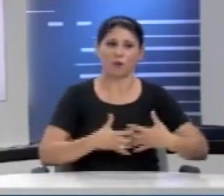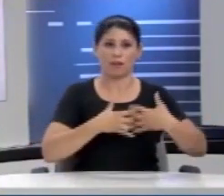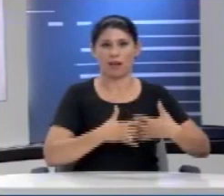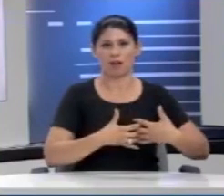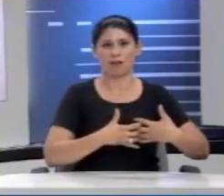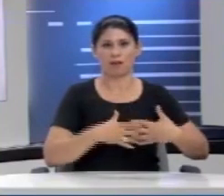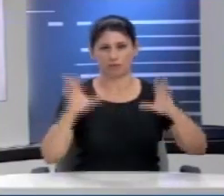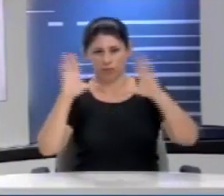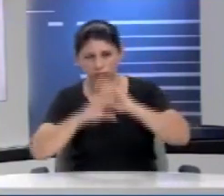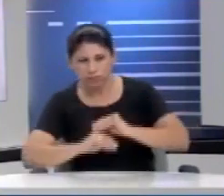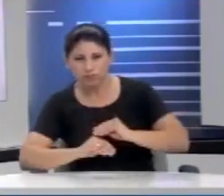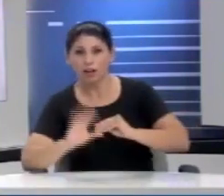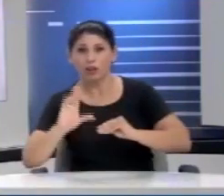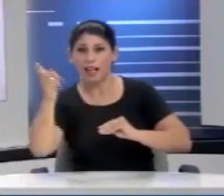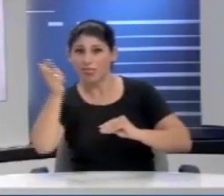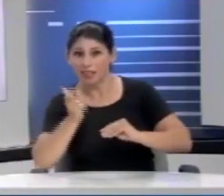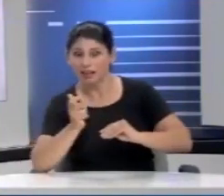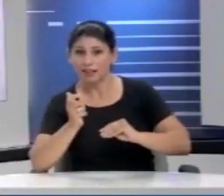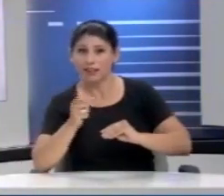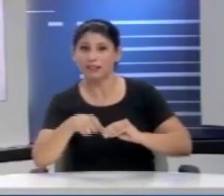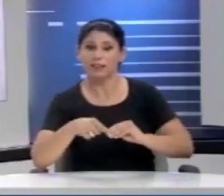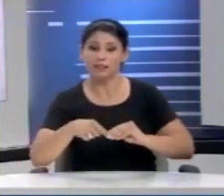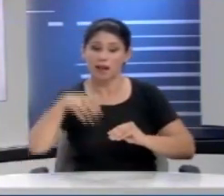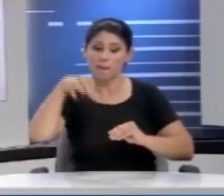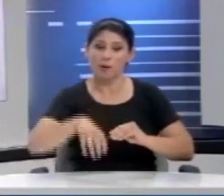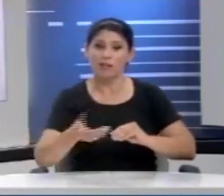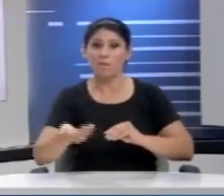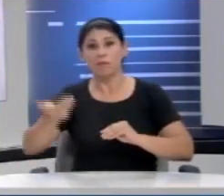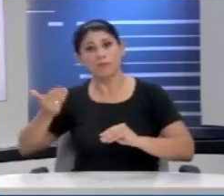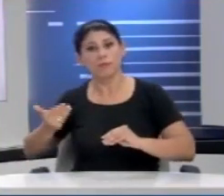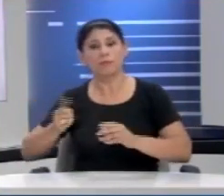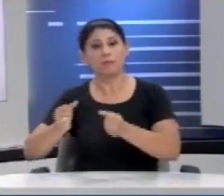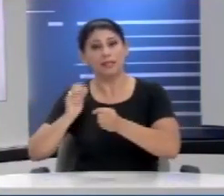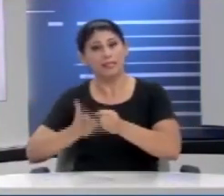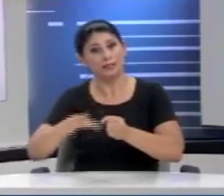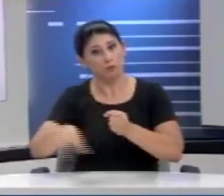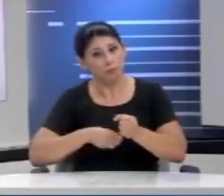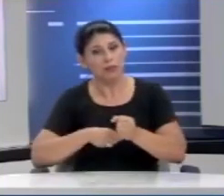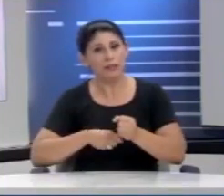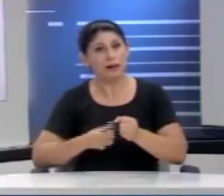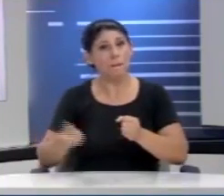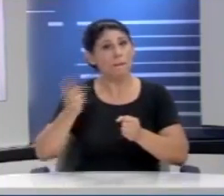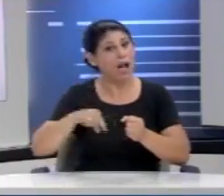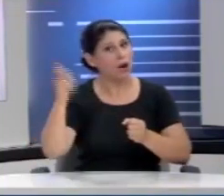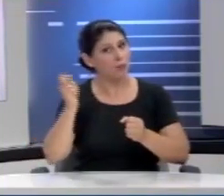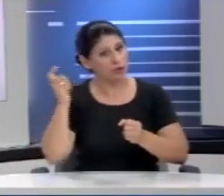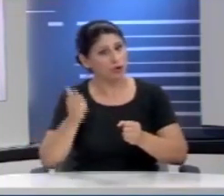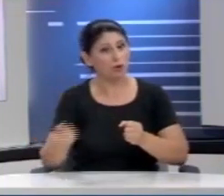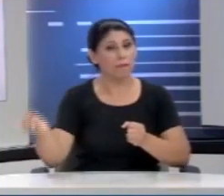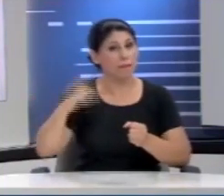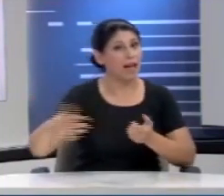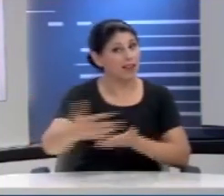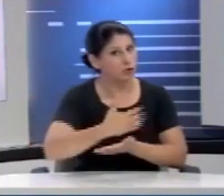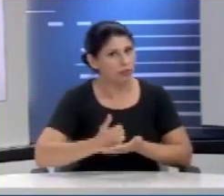που συσκοτίζει πως τα δάνεια ήταν την περίοδο πριν την κρίση που πάρθηκαν, με άλλους μισθούς, με